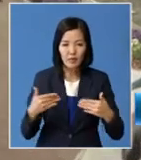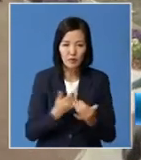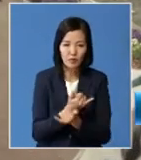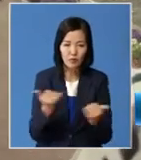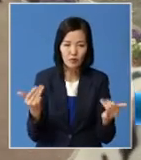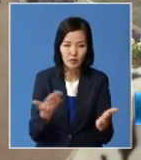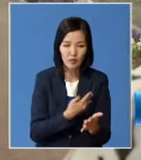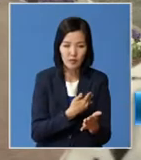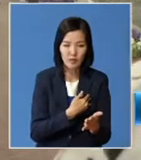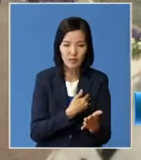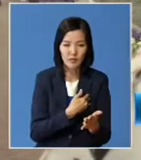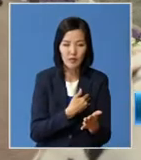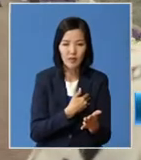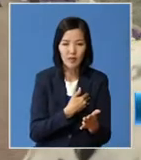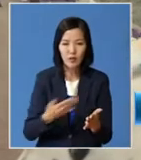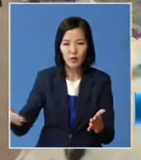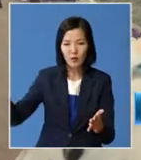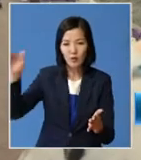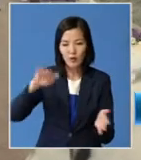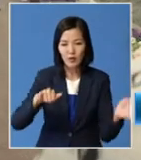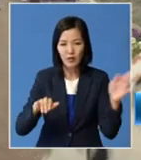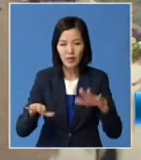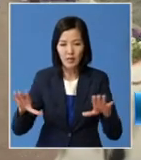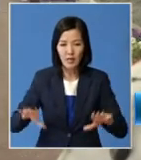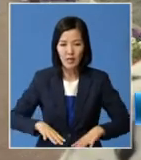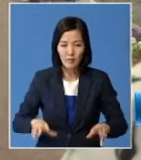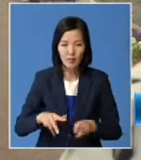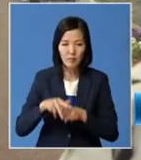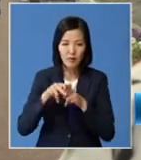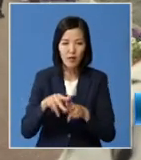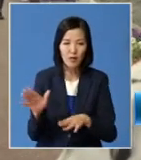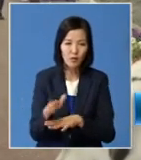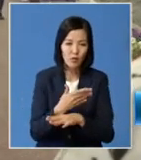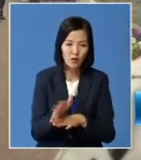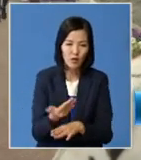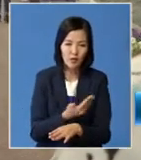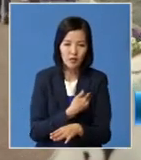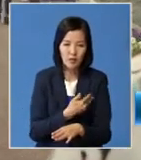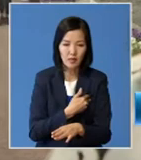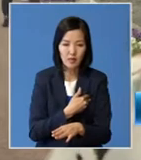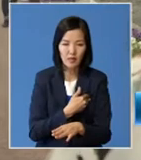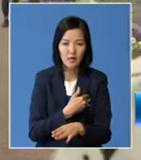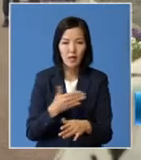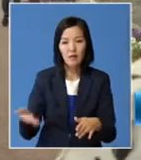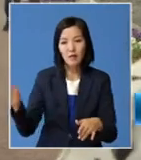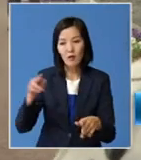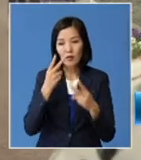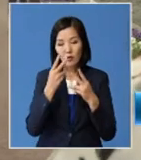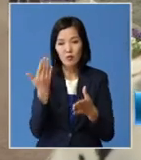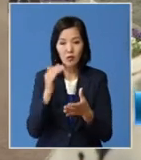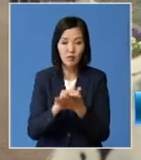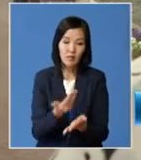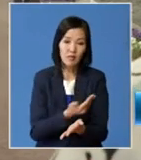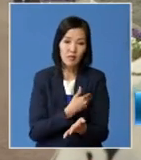6 километр. Соған апарып конный прогулка дейміз, атпен апарып мысалы. Сафари сияқты атпен көрсетіп, ана тауларымызды көрсетсек. Сонда